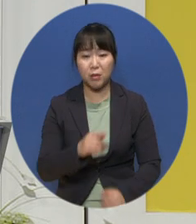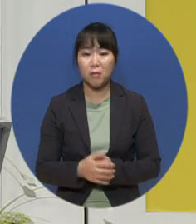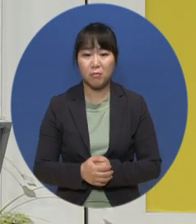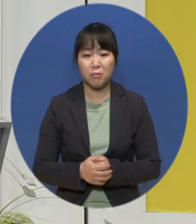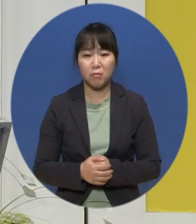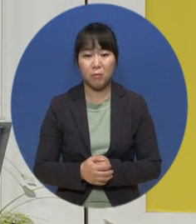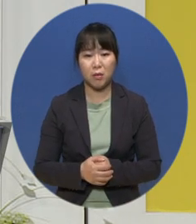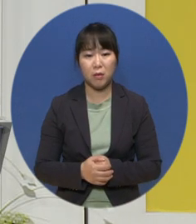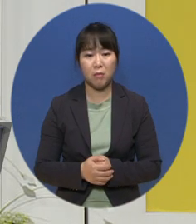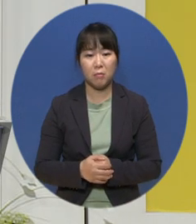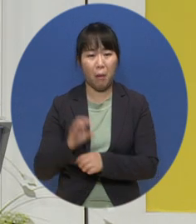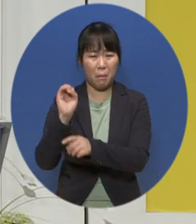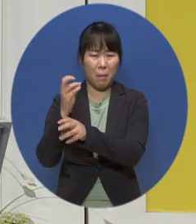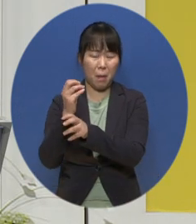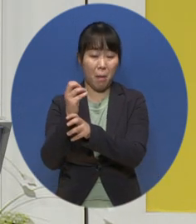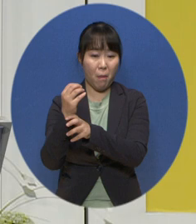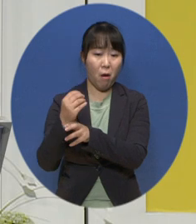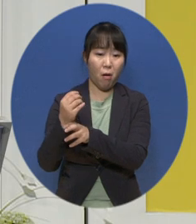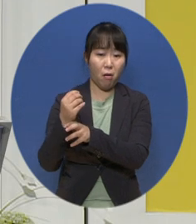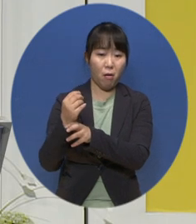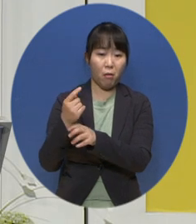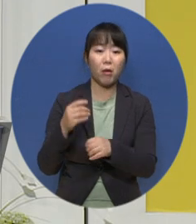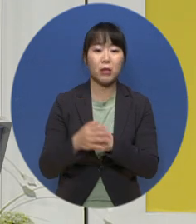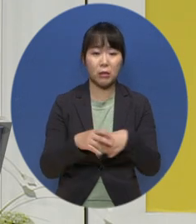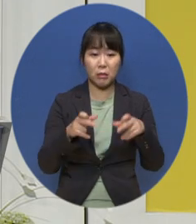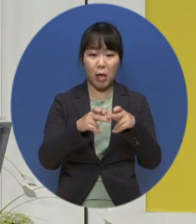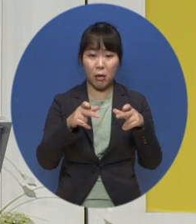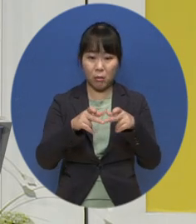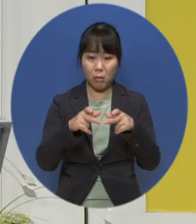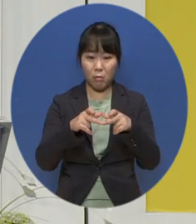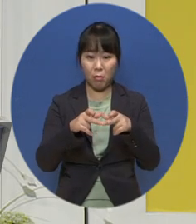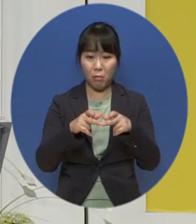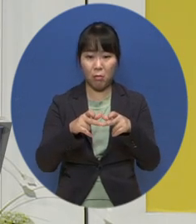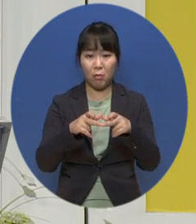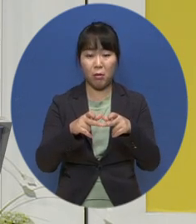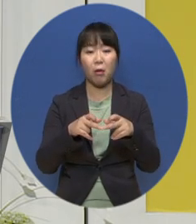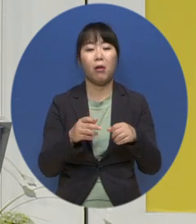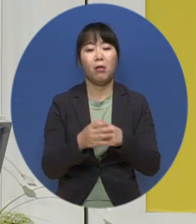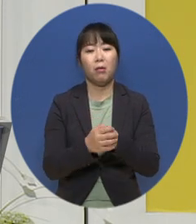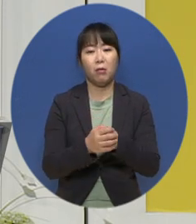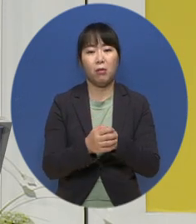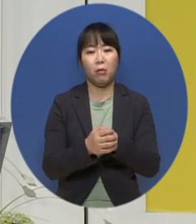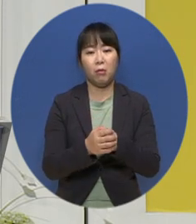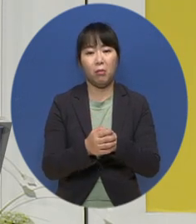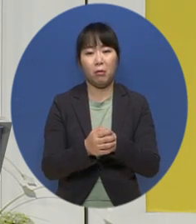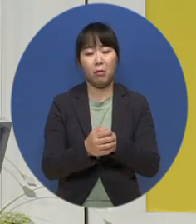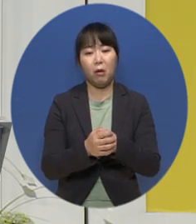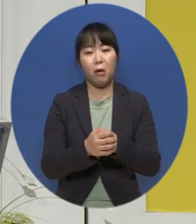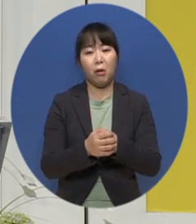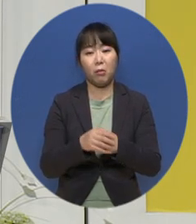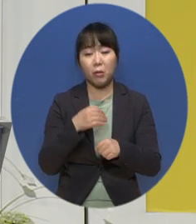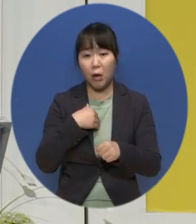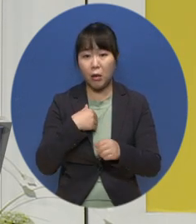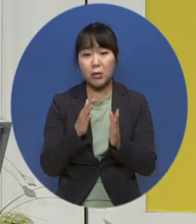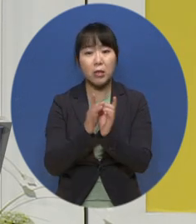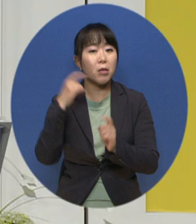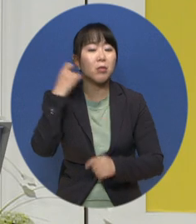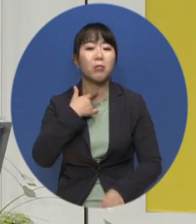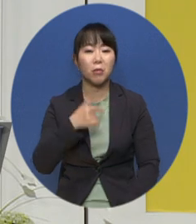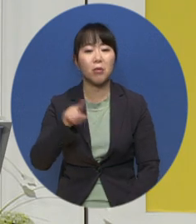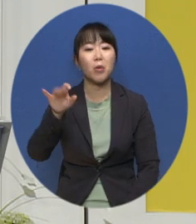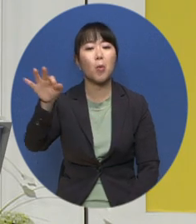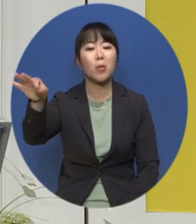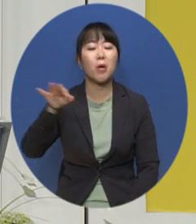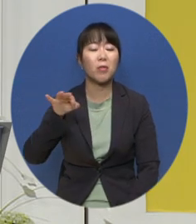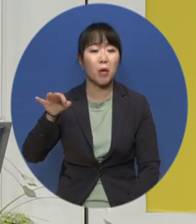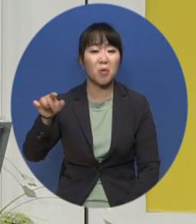물미역 교통사고 앵카 오게 통상 안하셔도 남 하지만 그 어딥니까 그 원목과 에서는 그건 내 직접 때론 많이 까야 제